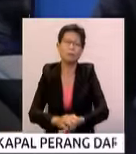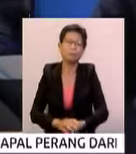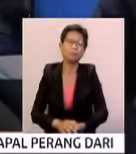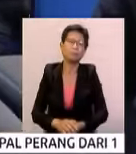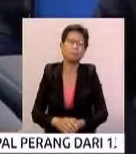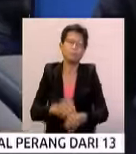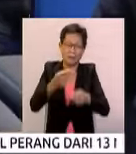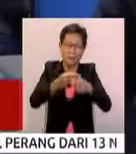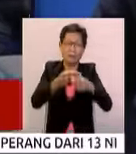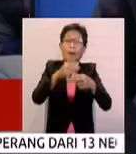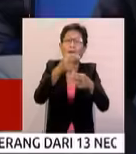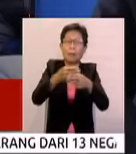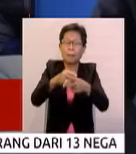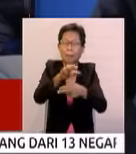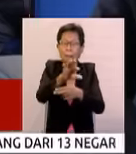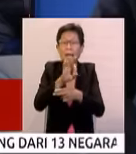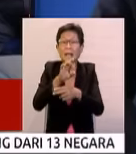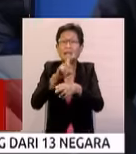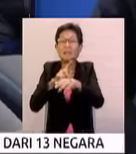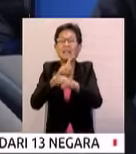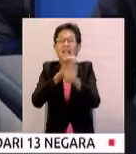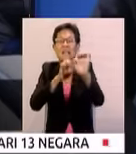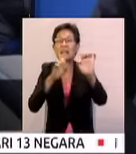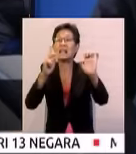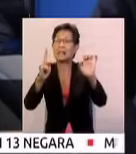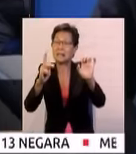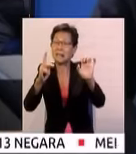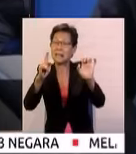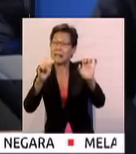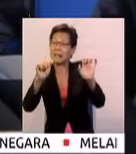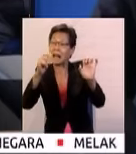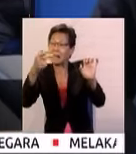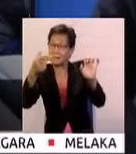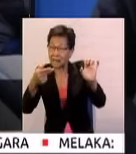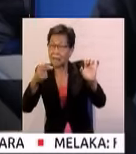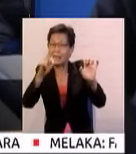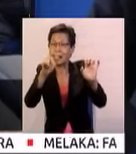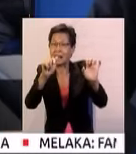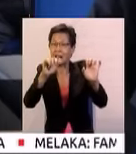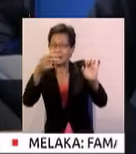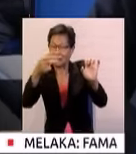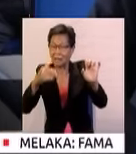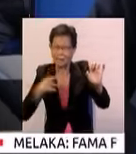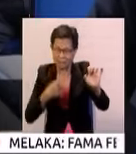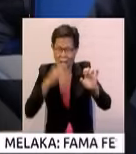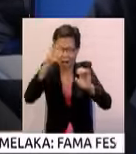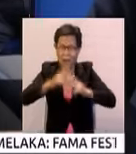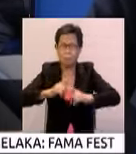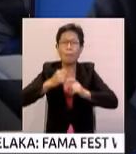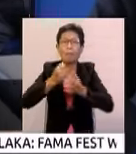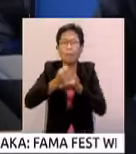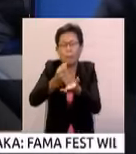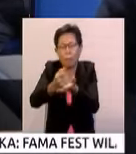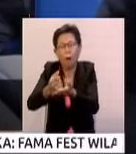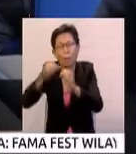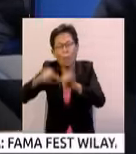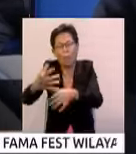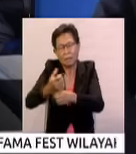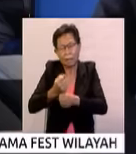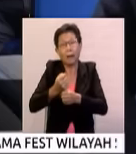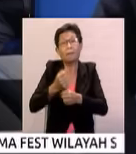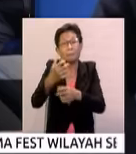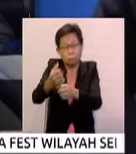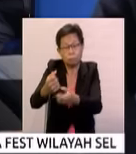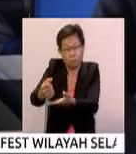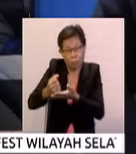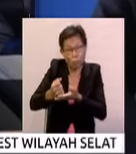mereka terpilih dalam IKC, kita akan beri bantuan dan mereka boleh dapatkan bantuan tersebut di